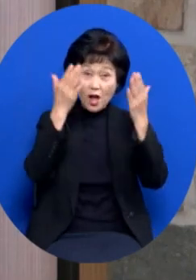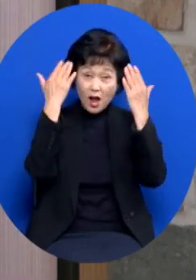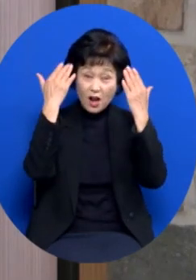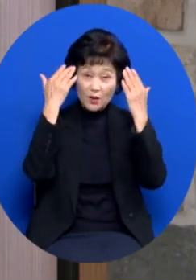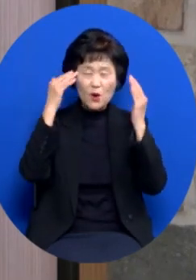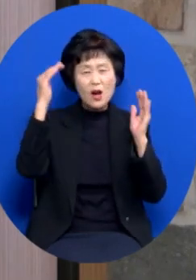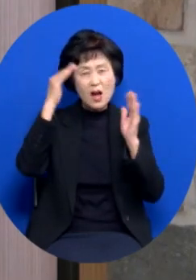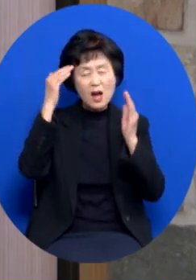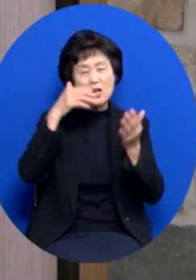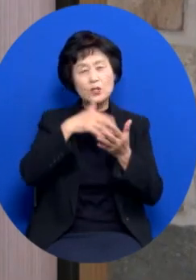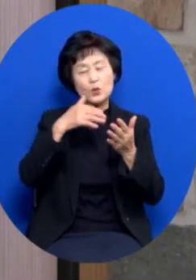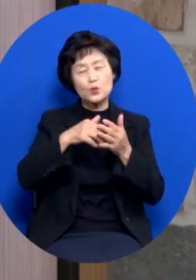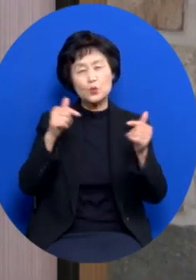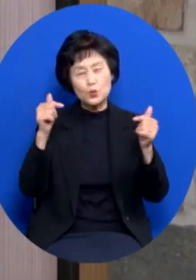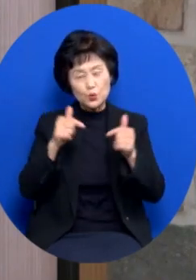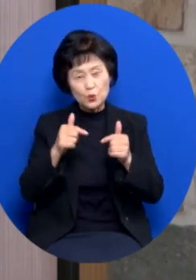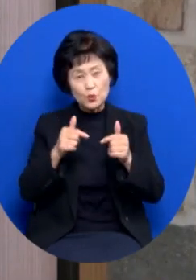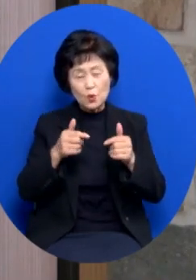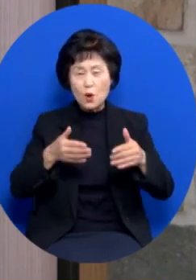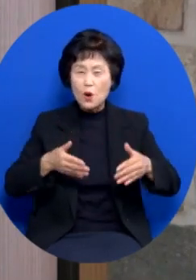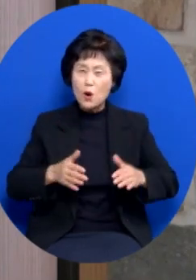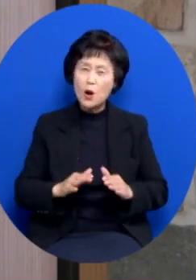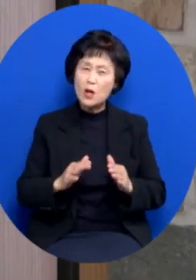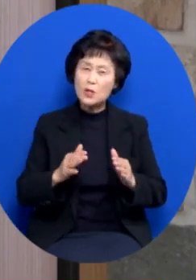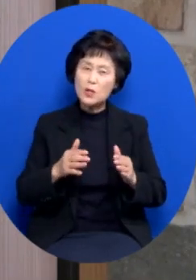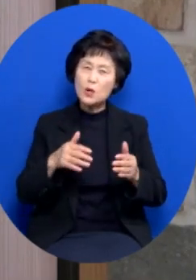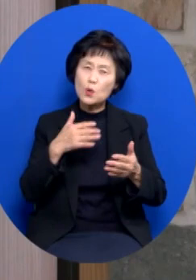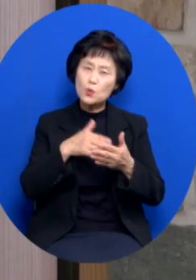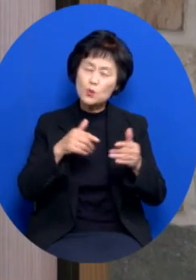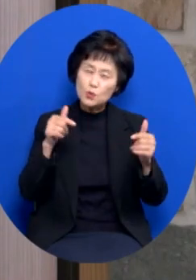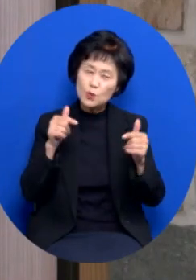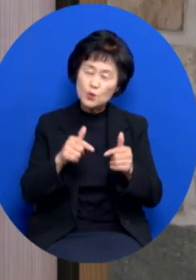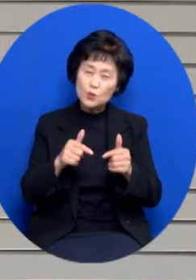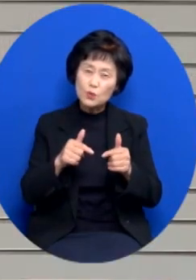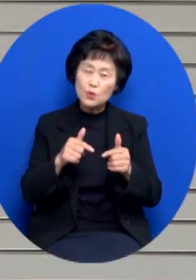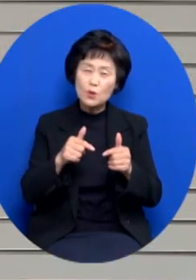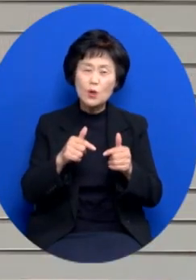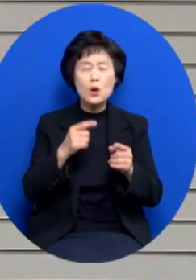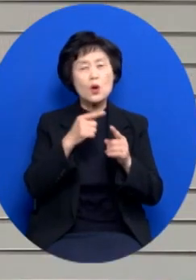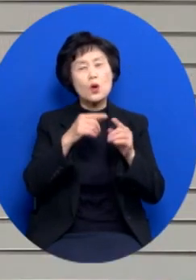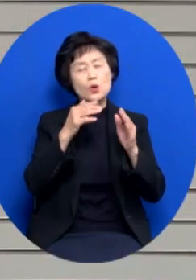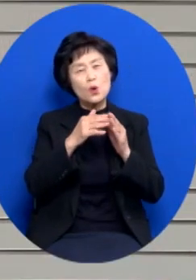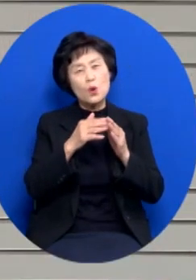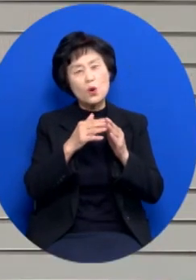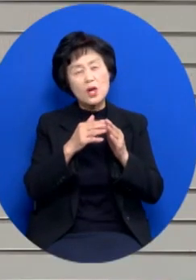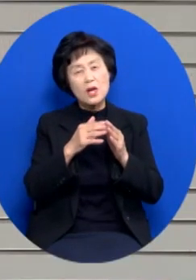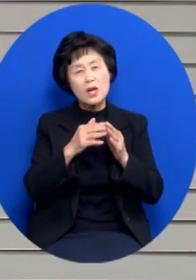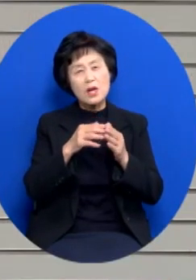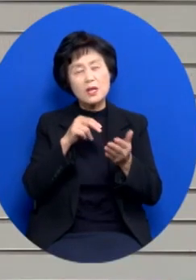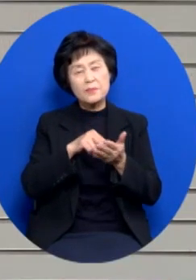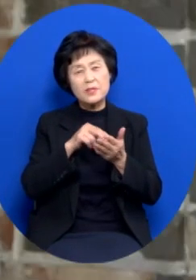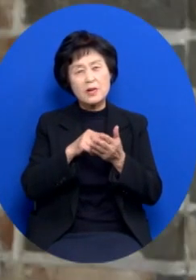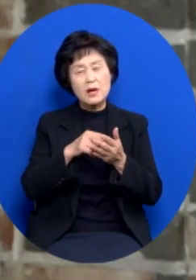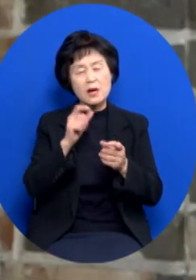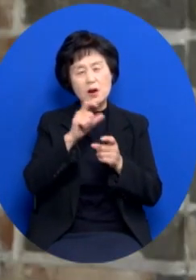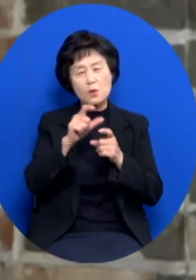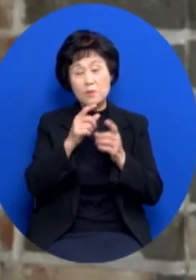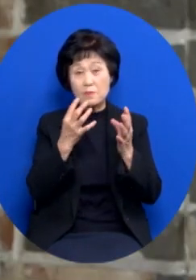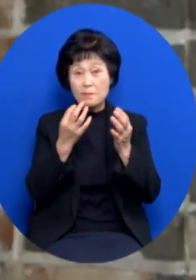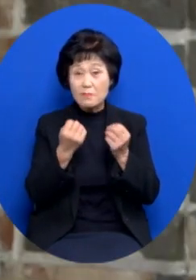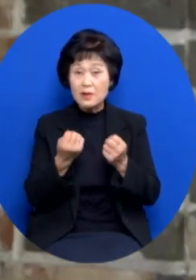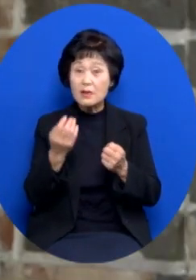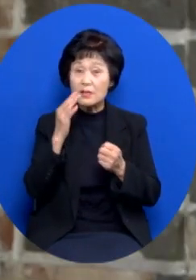줄어들고 특별히 저출생과 관련돼서 한국교회 고민이 좀 깊습니다. 이 부분에 대해서 고신총회는 어떤 대안을 가지고 있을까요?